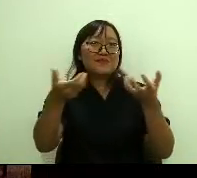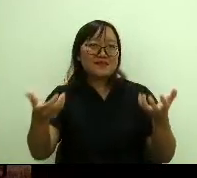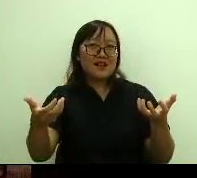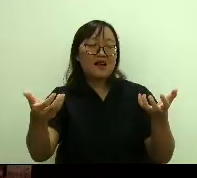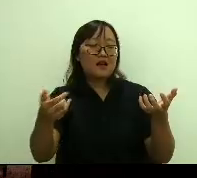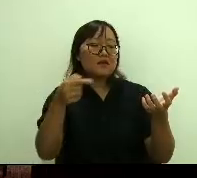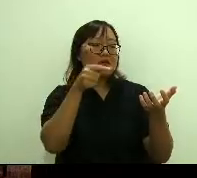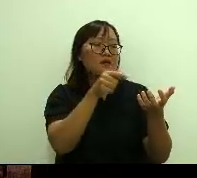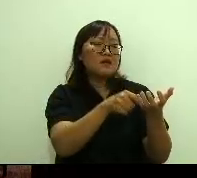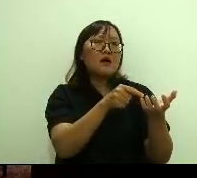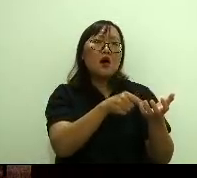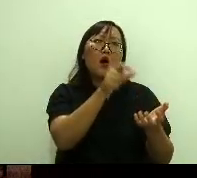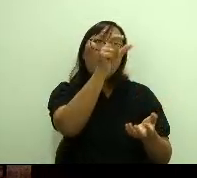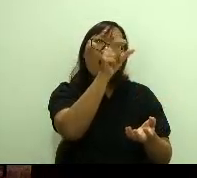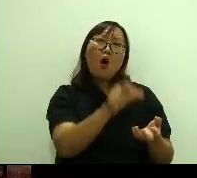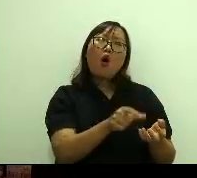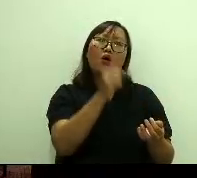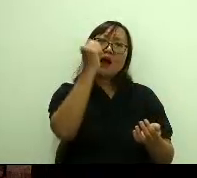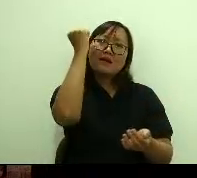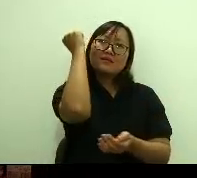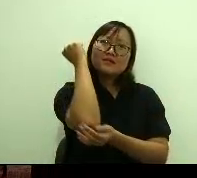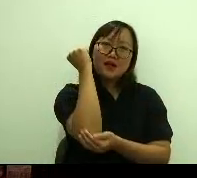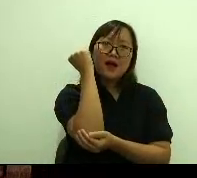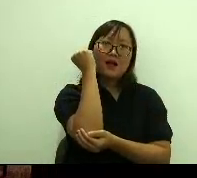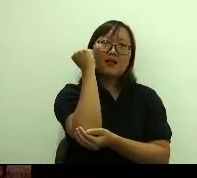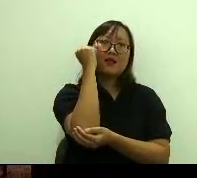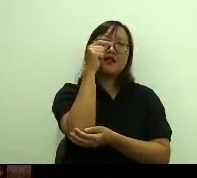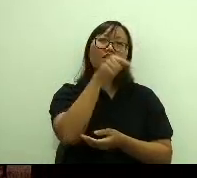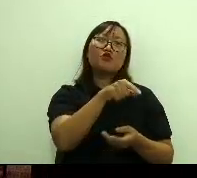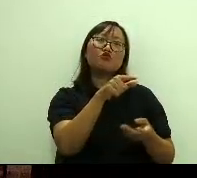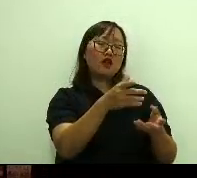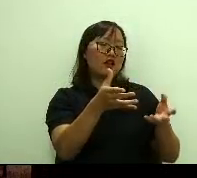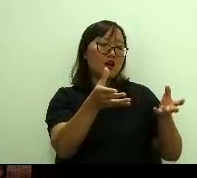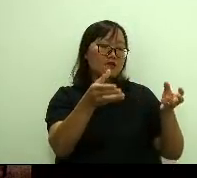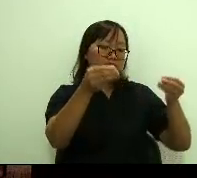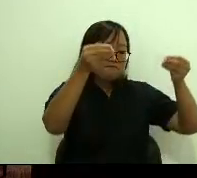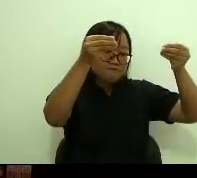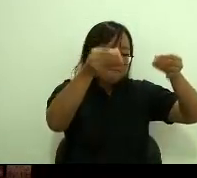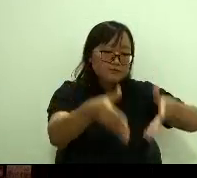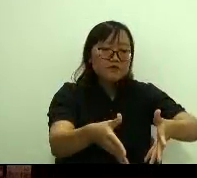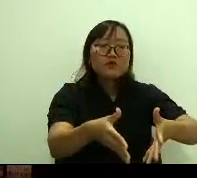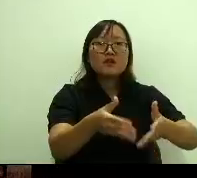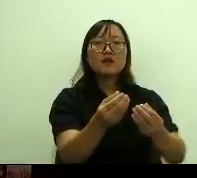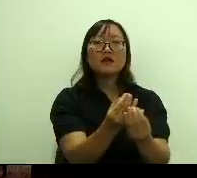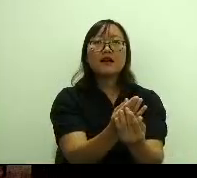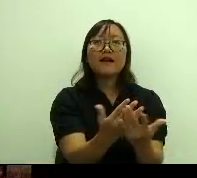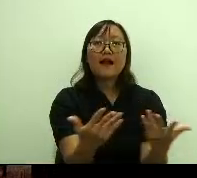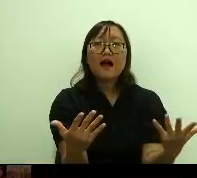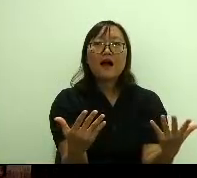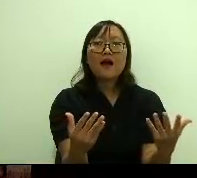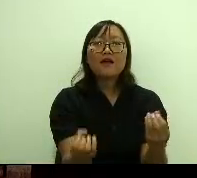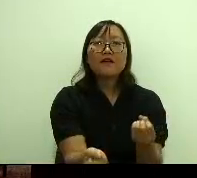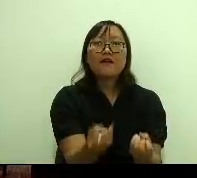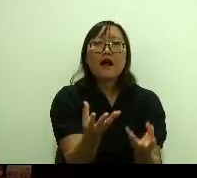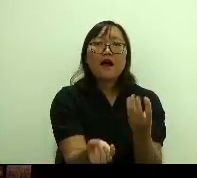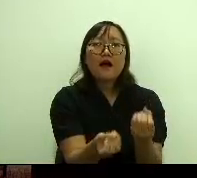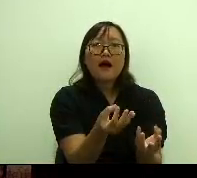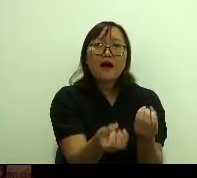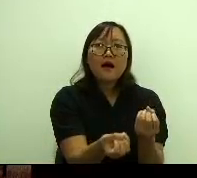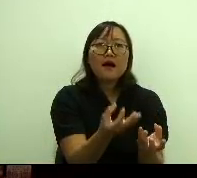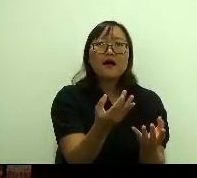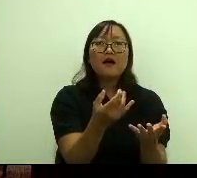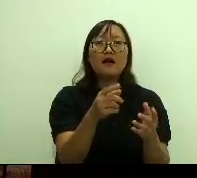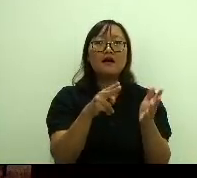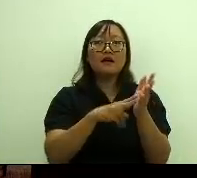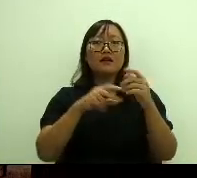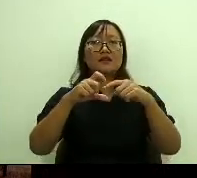sepenuhnya terbenam di dalam air. Yesus mau membantu kita. Mau membantu